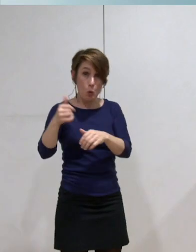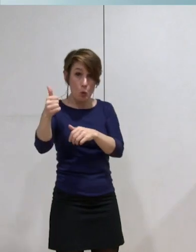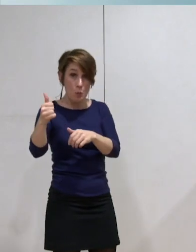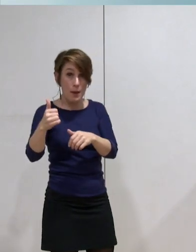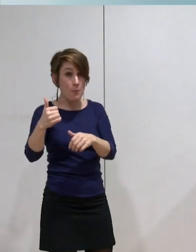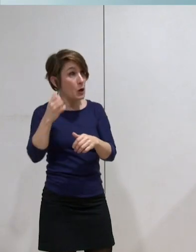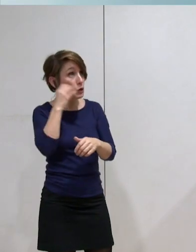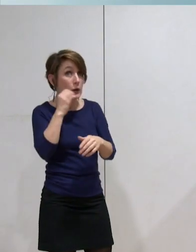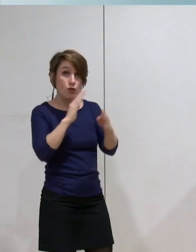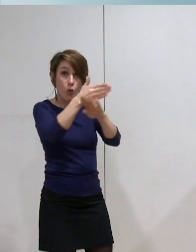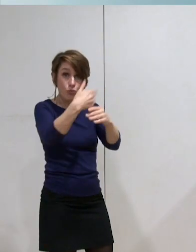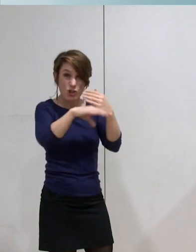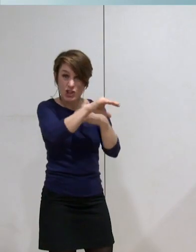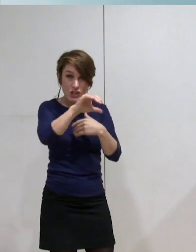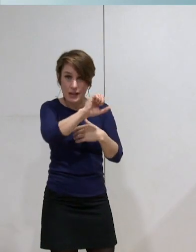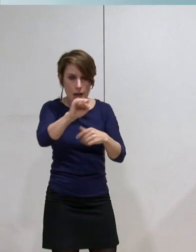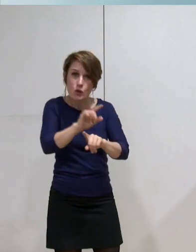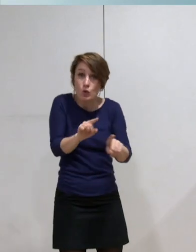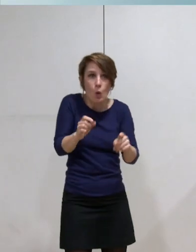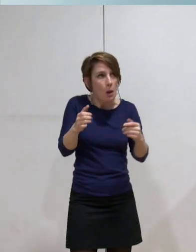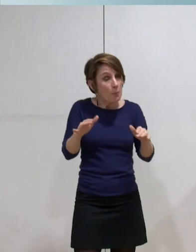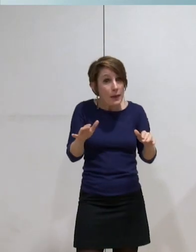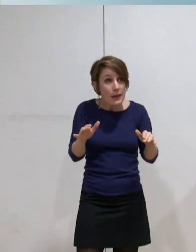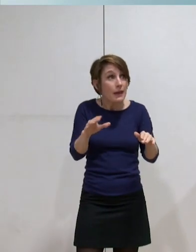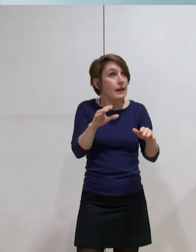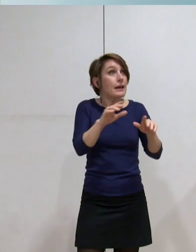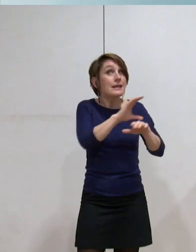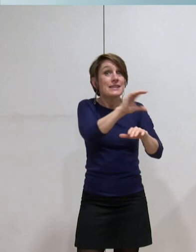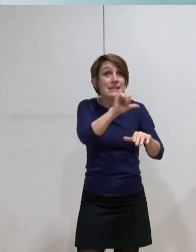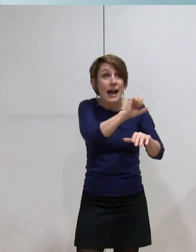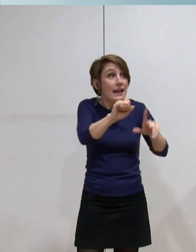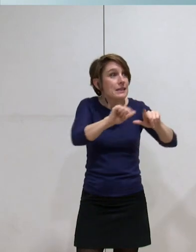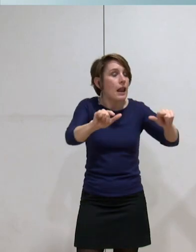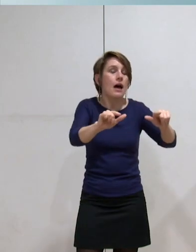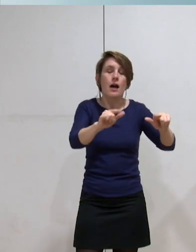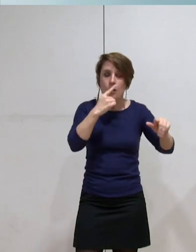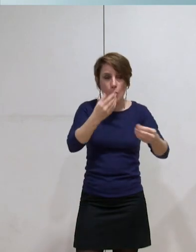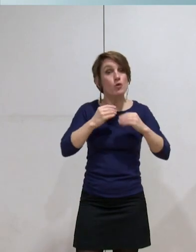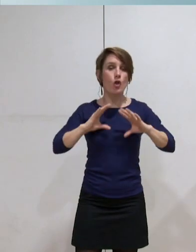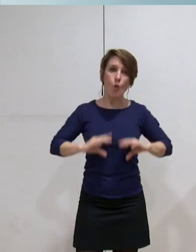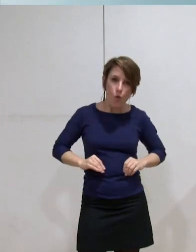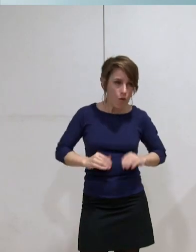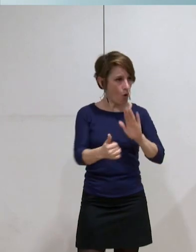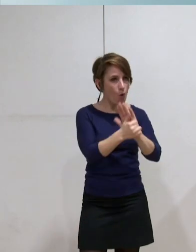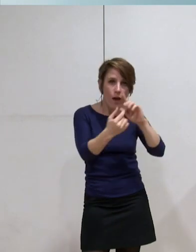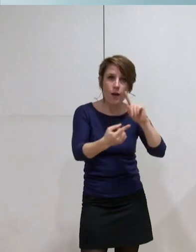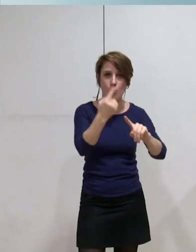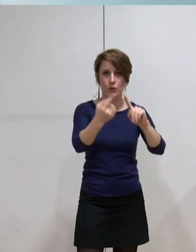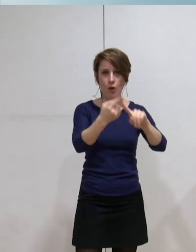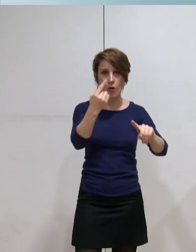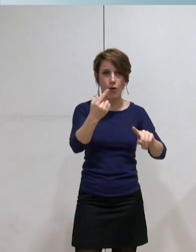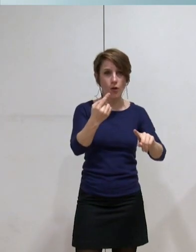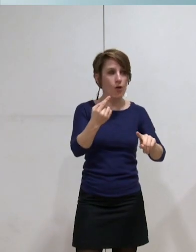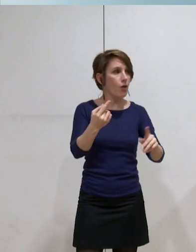quotidiens du CCS une présence extrêmement importante que vous ne pouvez pas mettre en balance avec 3